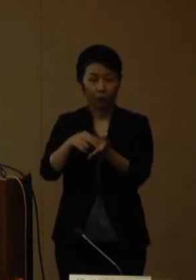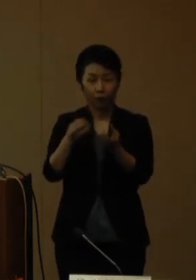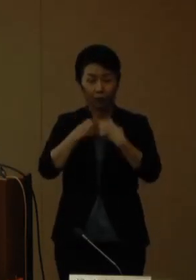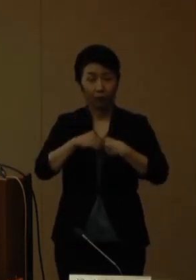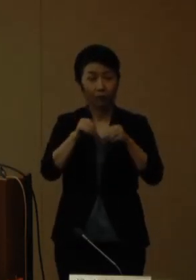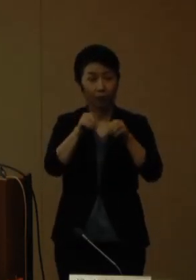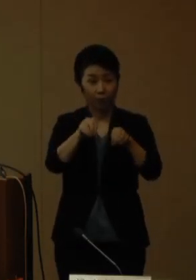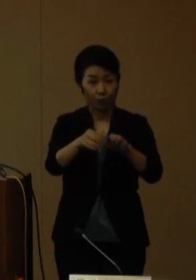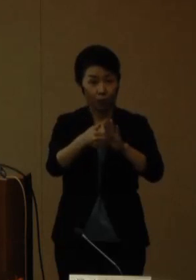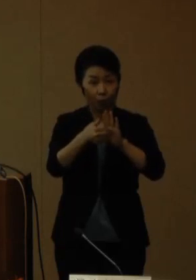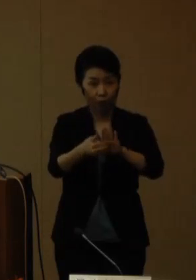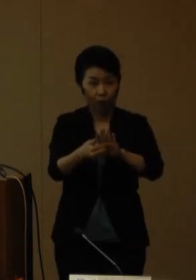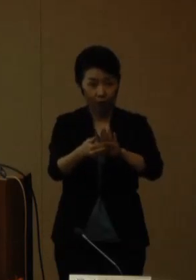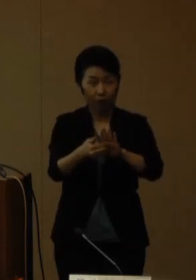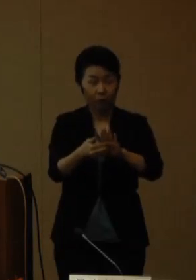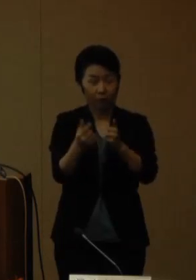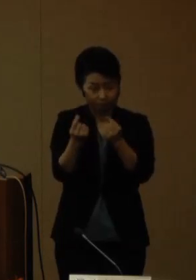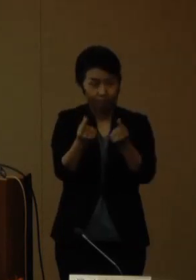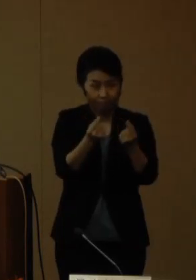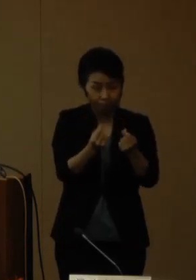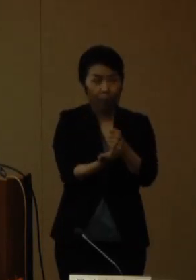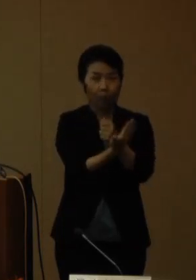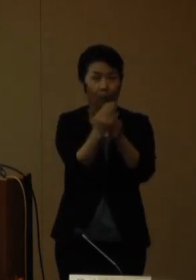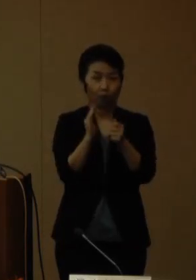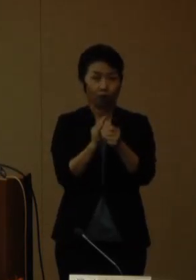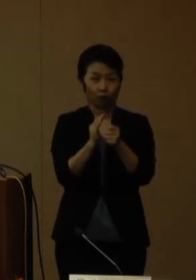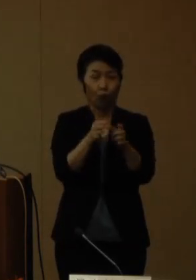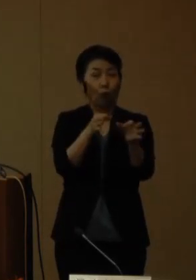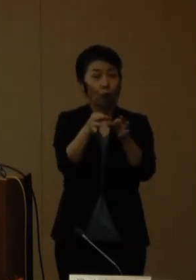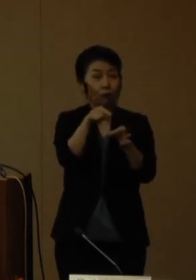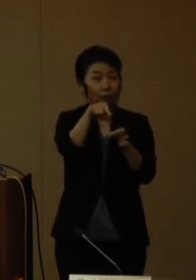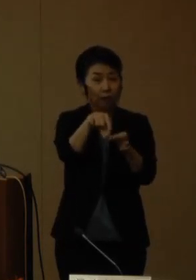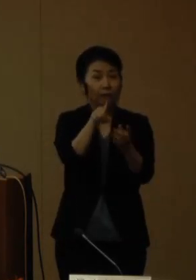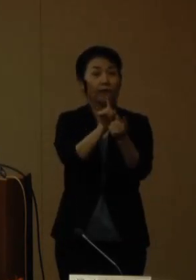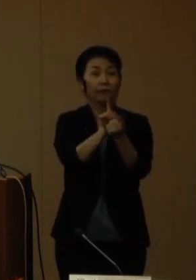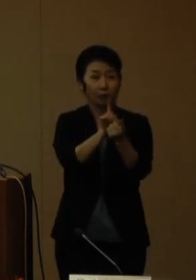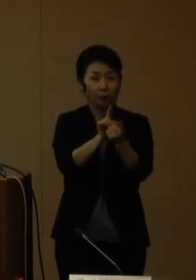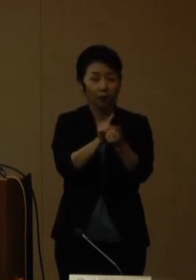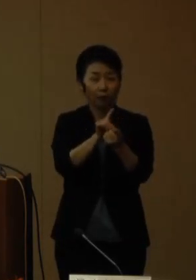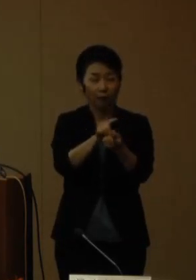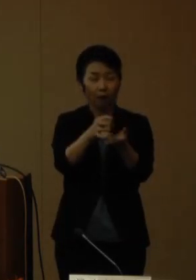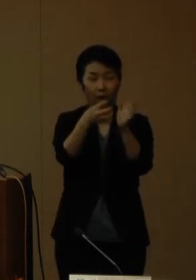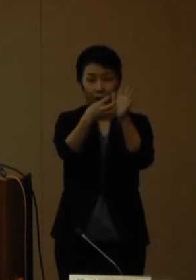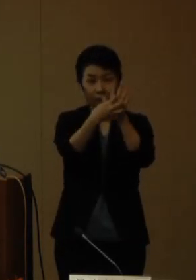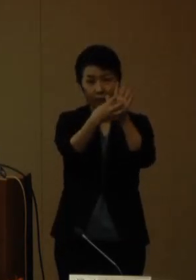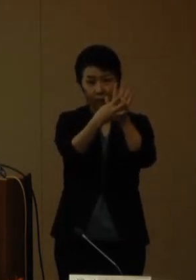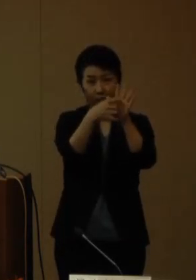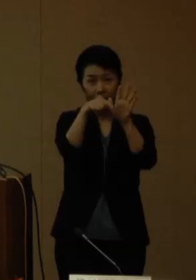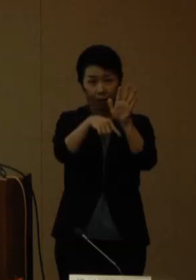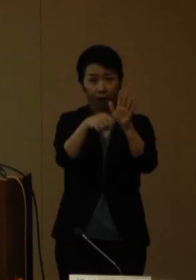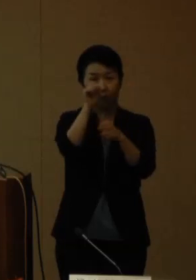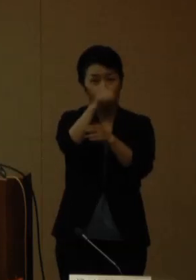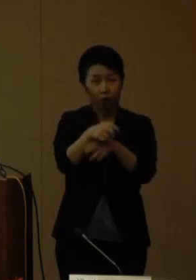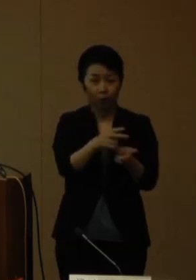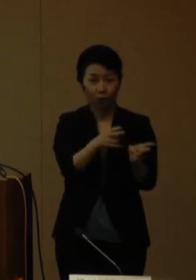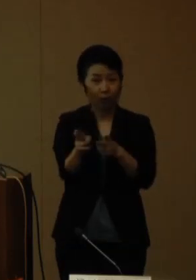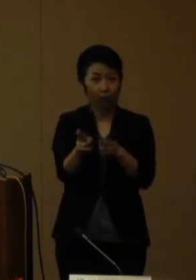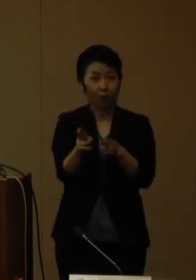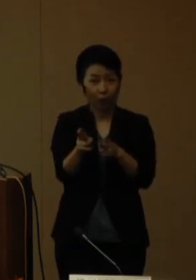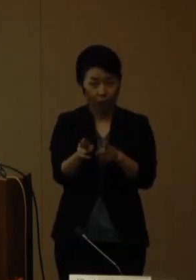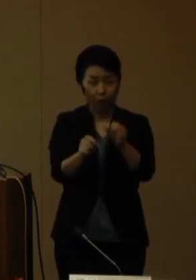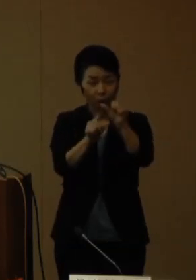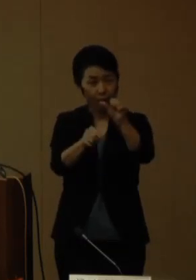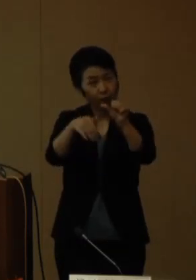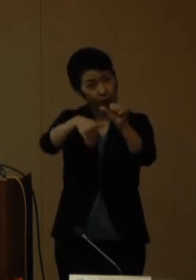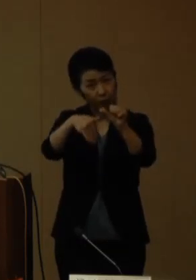ている店舗につきましては認証ステッカーを付与する感染防止対策認証制度も今月末から認証